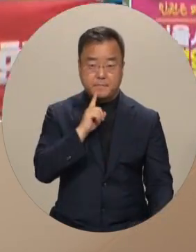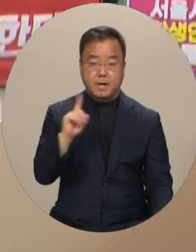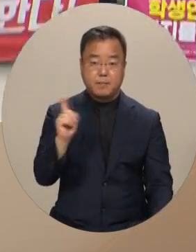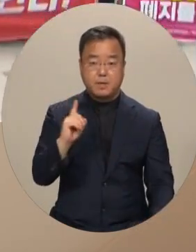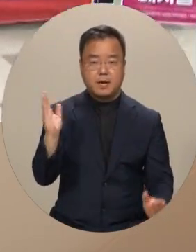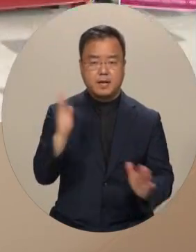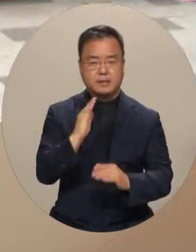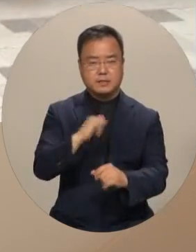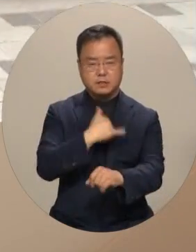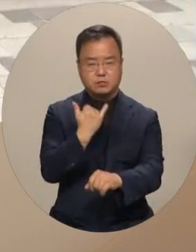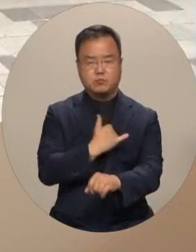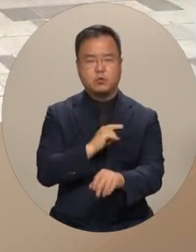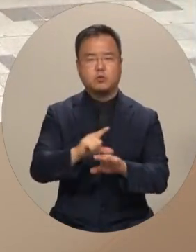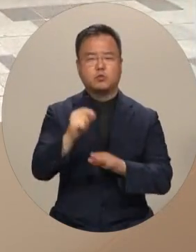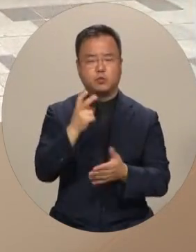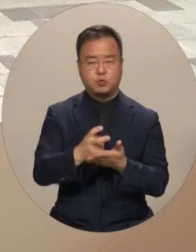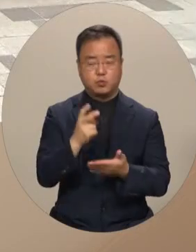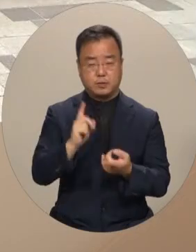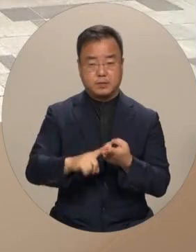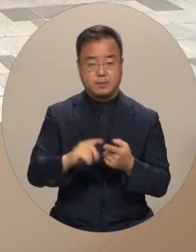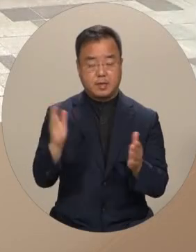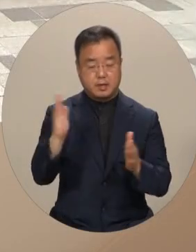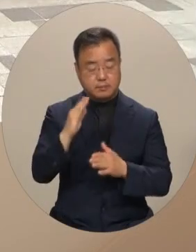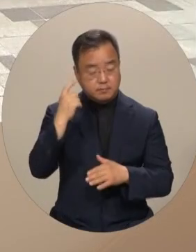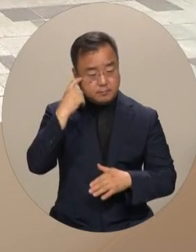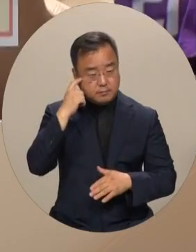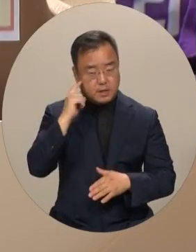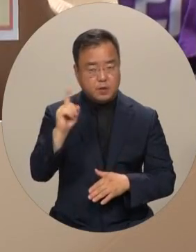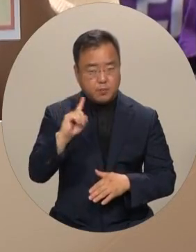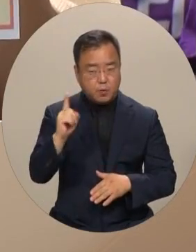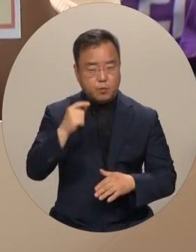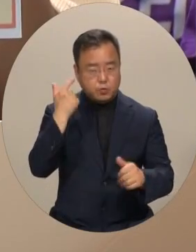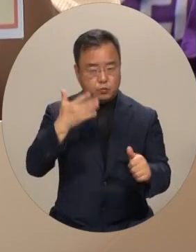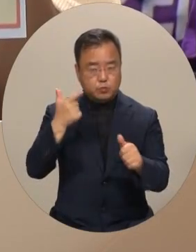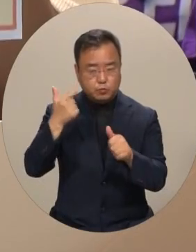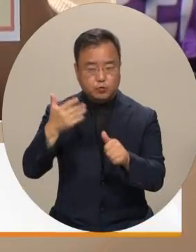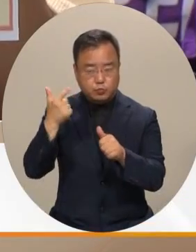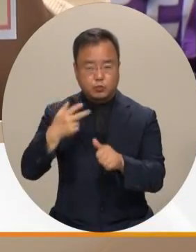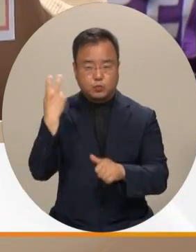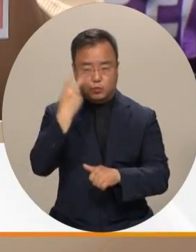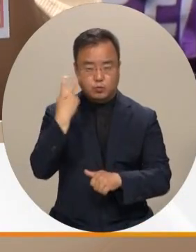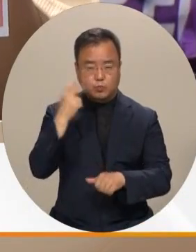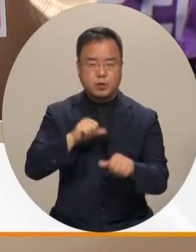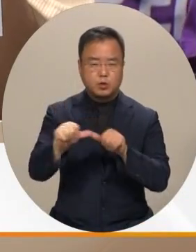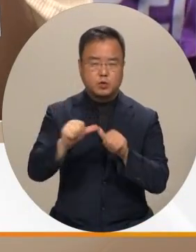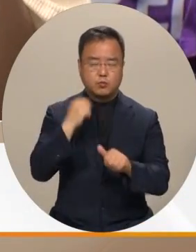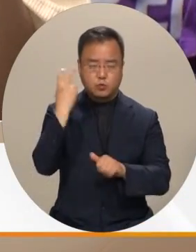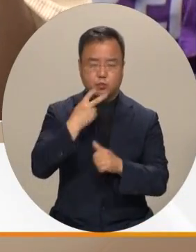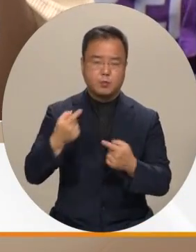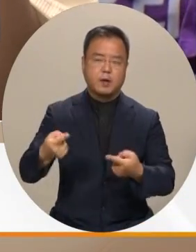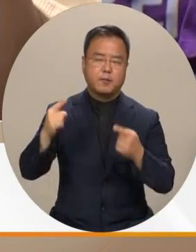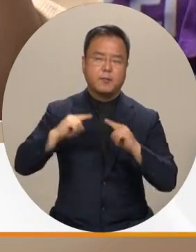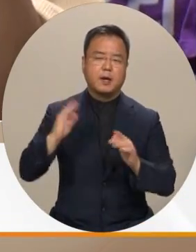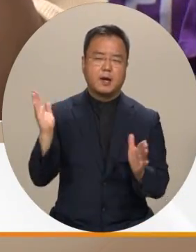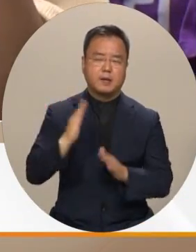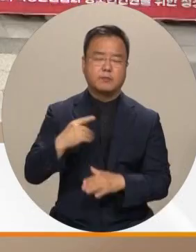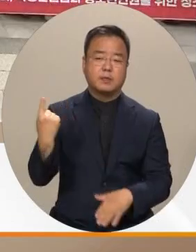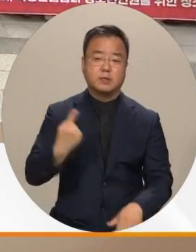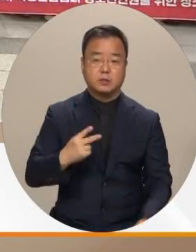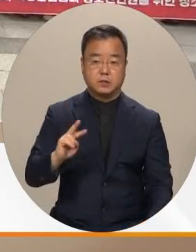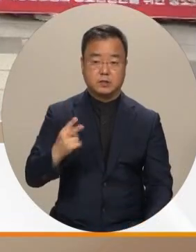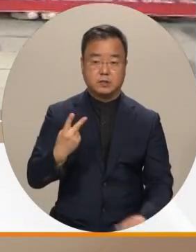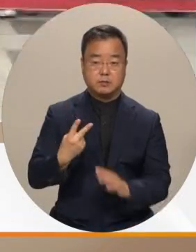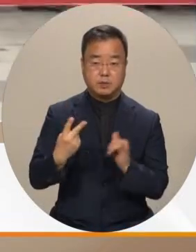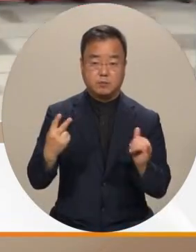학생인권 조례에 대한 학생들의 인식 조사 결과를 발표했는데요 이들은 설문 조사에 참여한 학생 1200여명